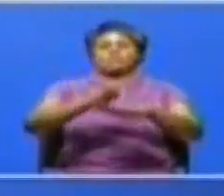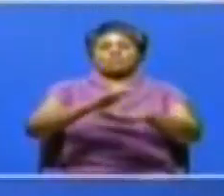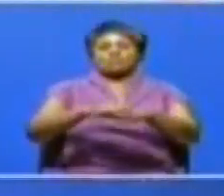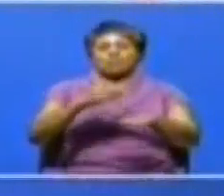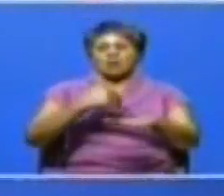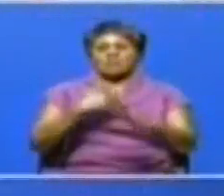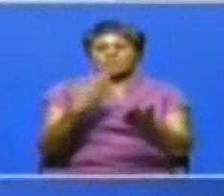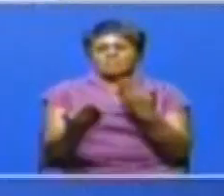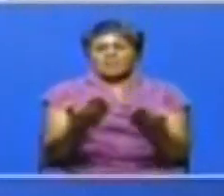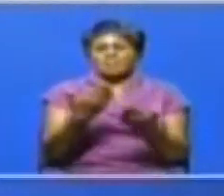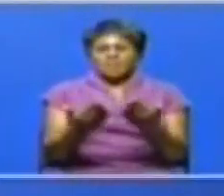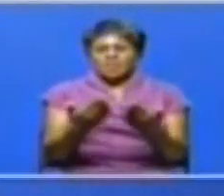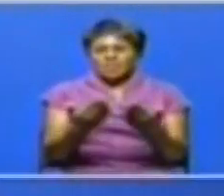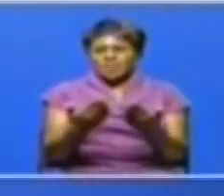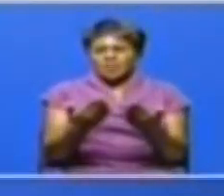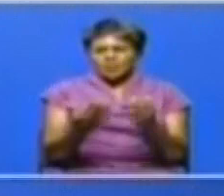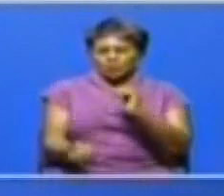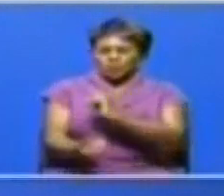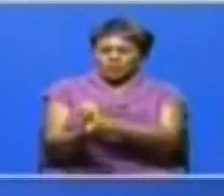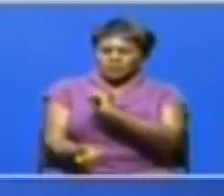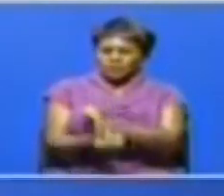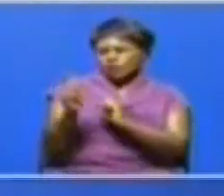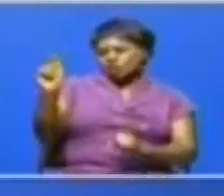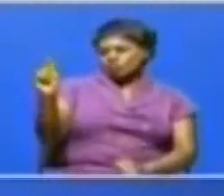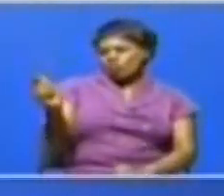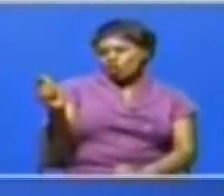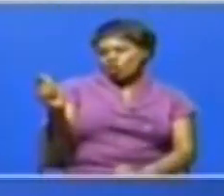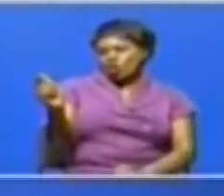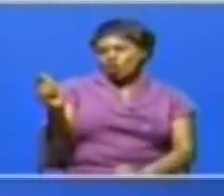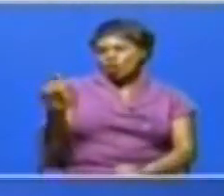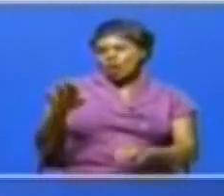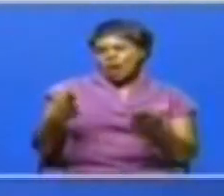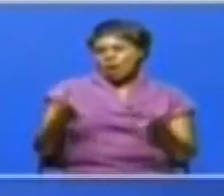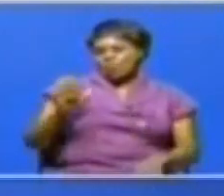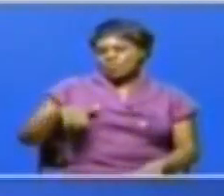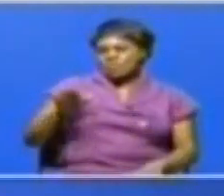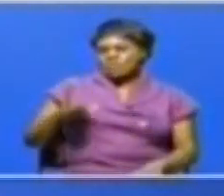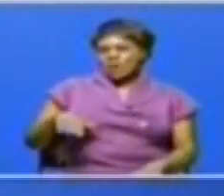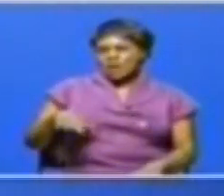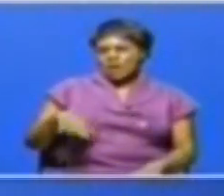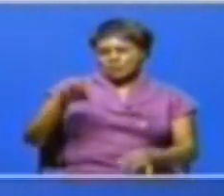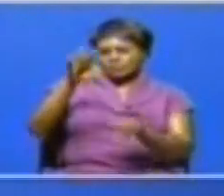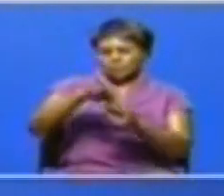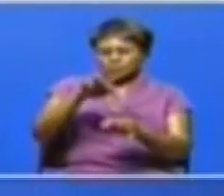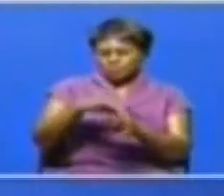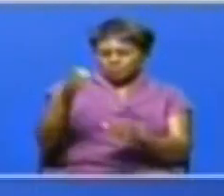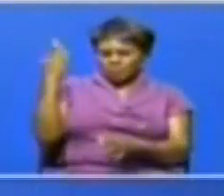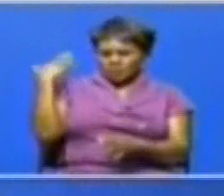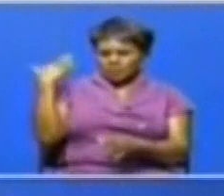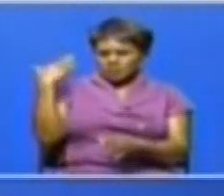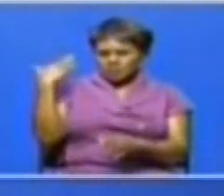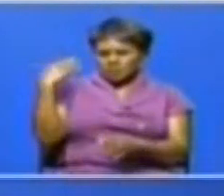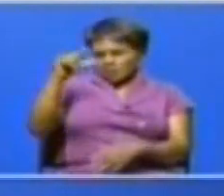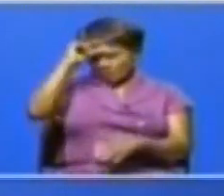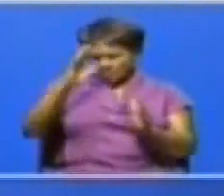Naam, labda tu Zubeda kutoa tu mwongozo mdogo kuhusiana na jinsi kina mama waliweza kuchaguliwa kwenye uchaguzi mkuu uliopita, ni kwamba